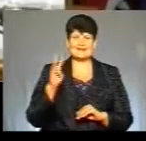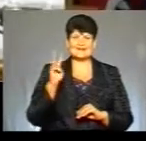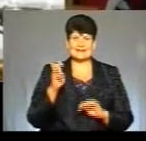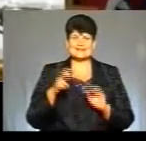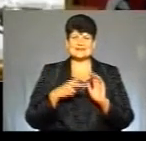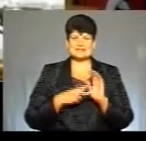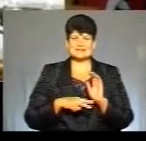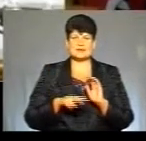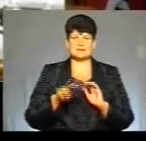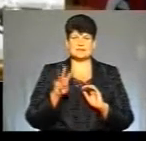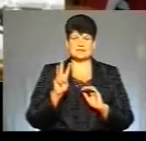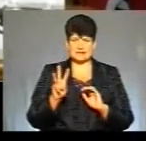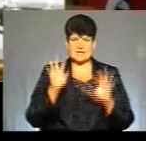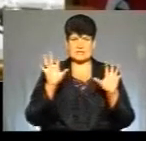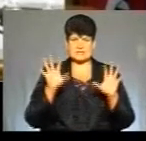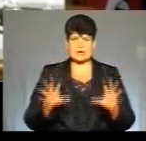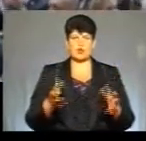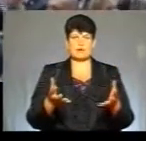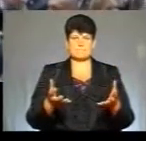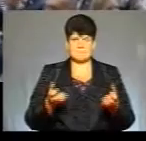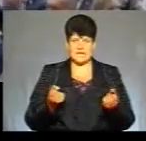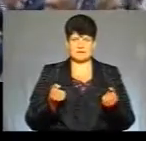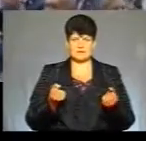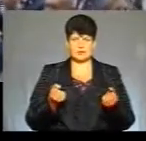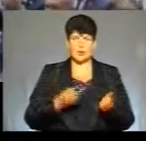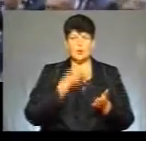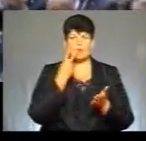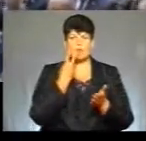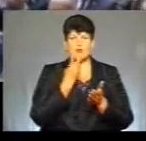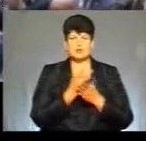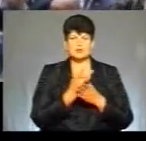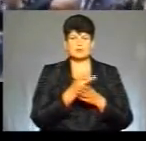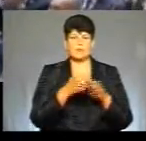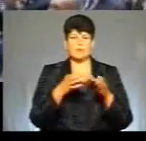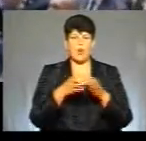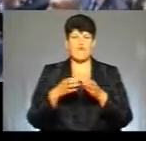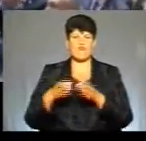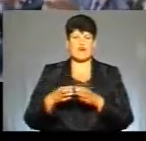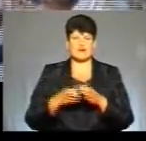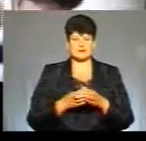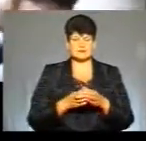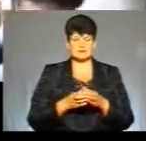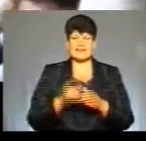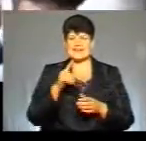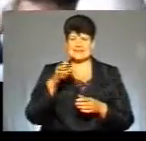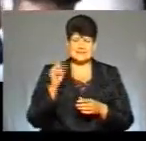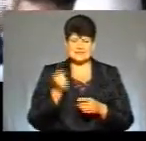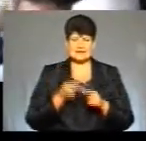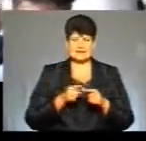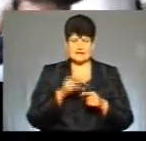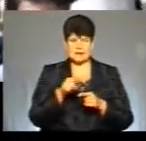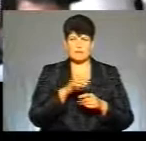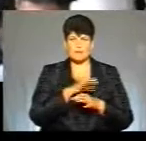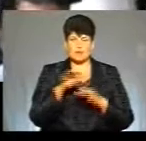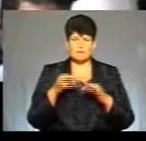373. Закон прийнято. Покажіть по фракціям, будь ласка. За відповідний законопроект у